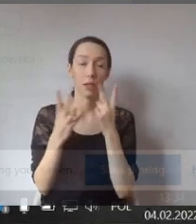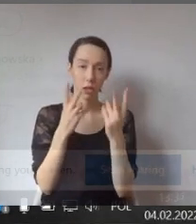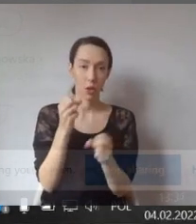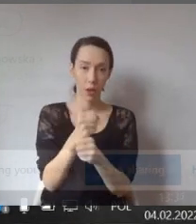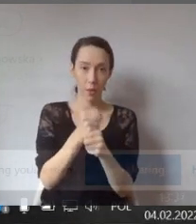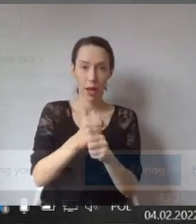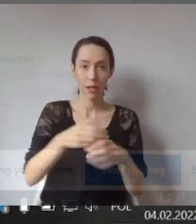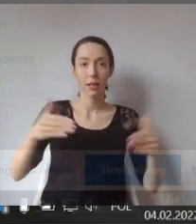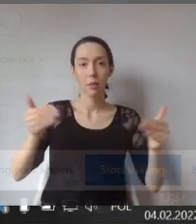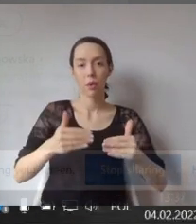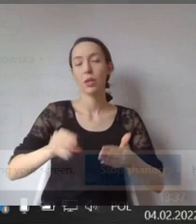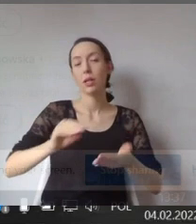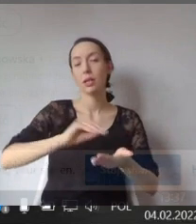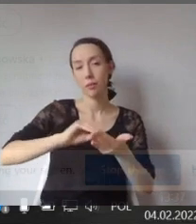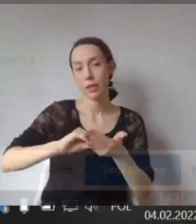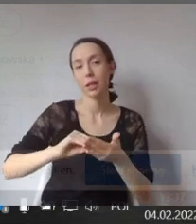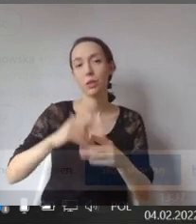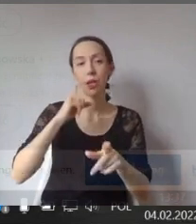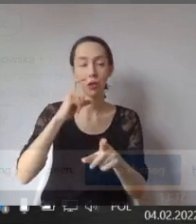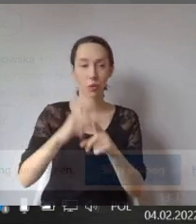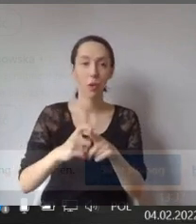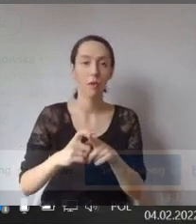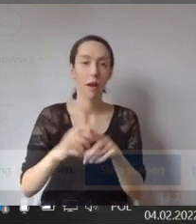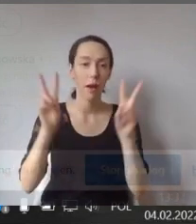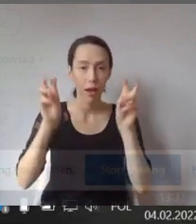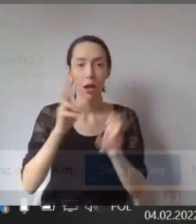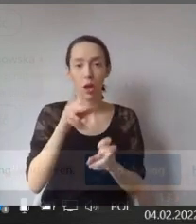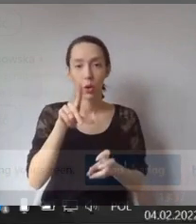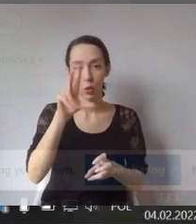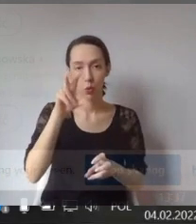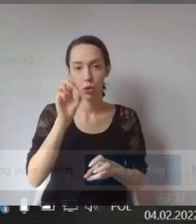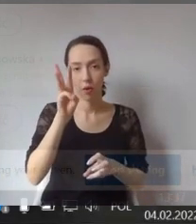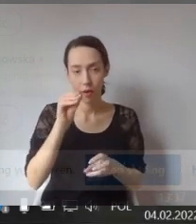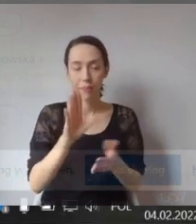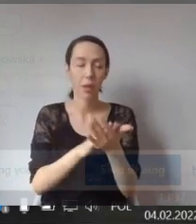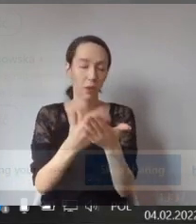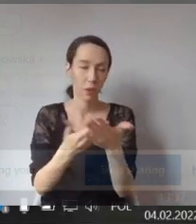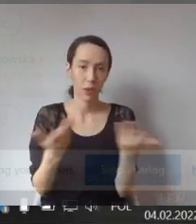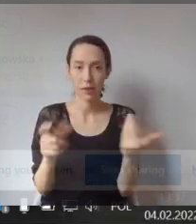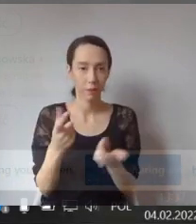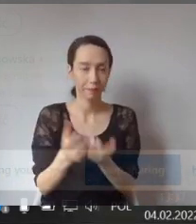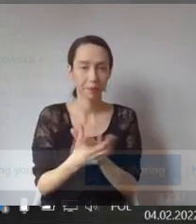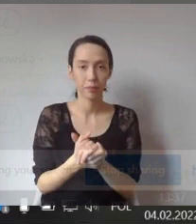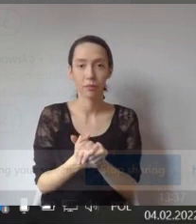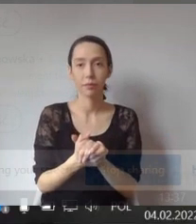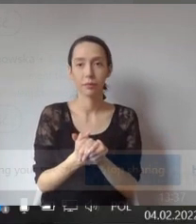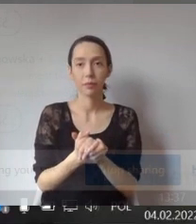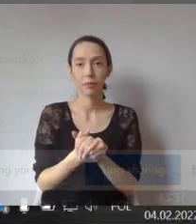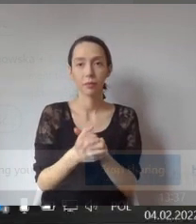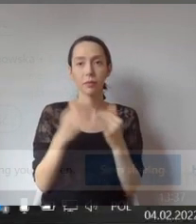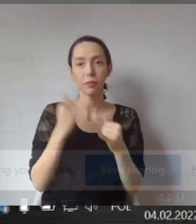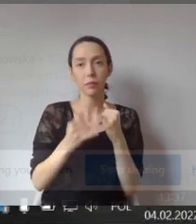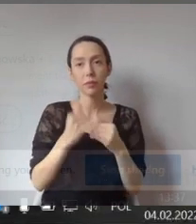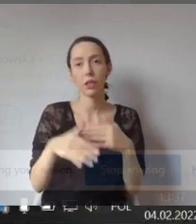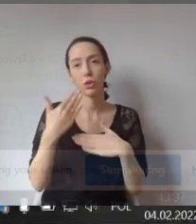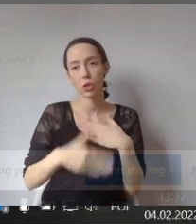sobie w tym miejscu wpisać słowa kluczowe i jak to może wyglądać. Już wam pokazuję. Na przykład, jeżeli, nie wiem,